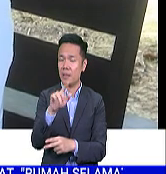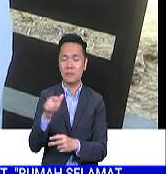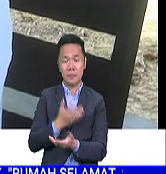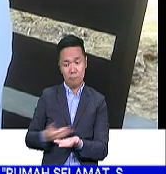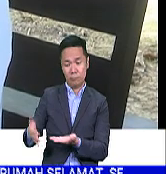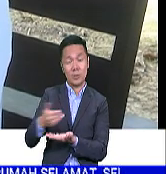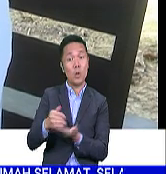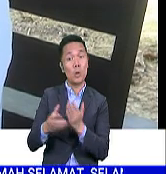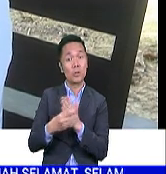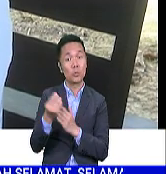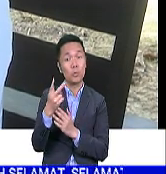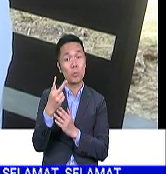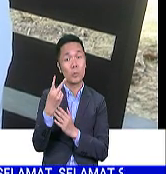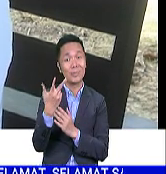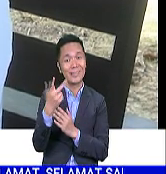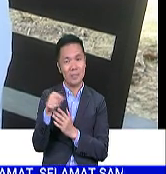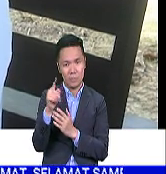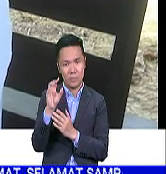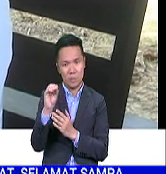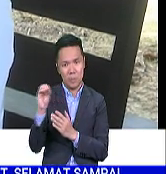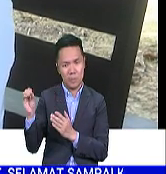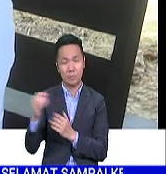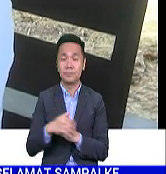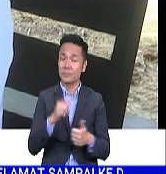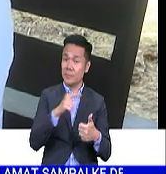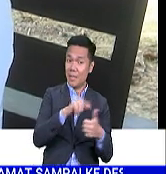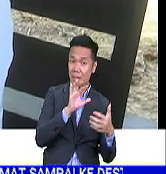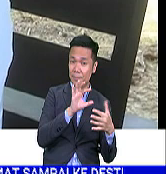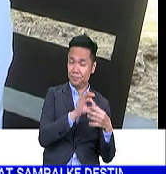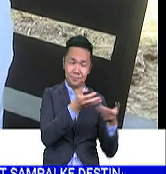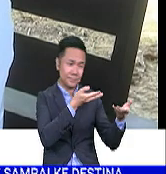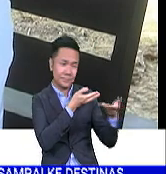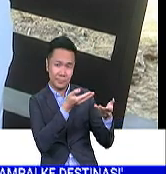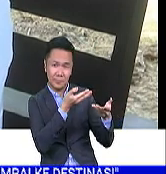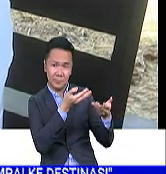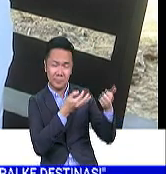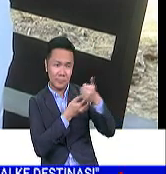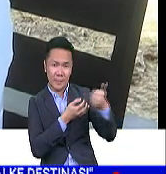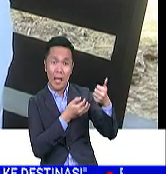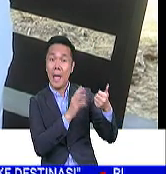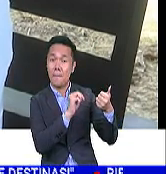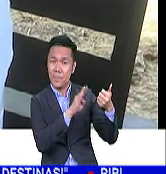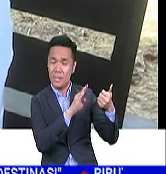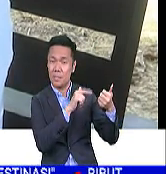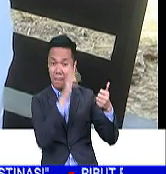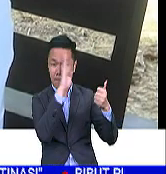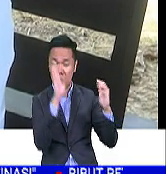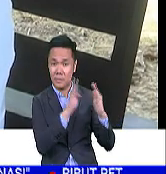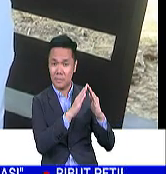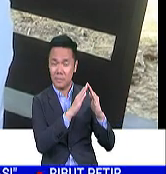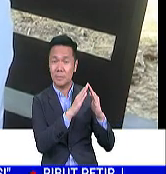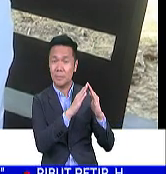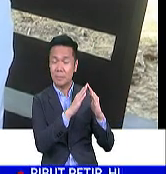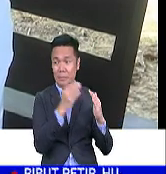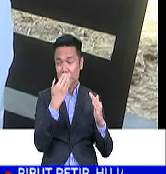RM23,000. Memahami keadaan itu, saya bagi pihak kerajaan negeri, saya telah berunding dengan Yang Amat Menteri Besar. Setelah